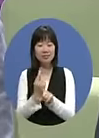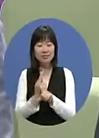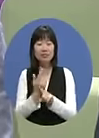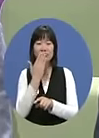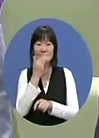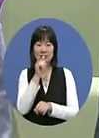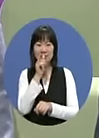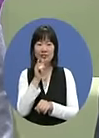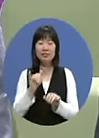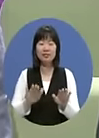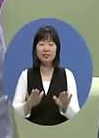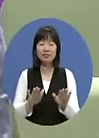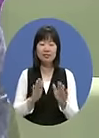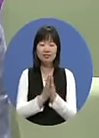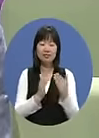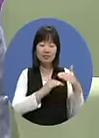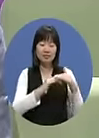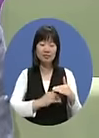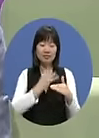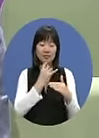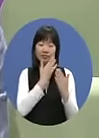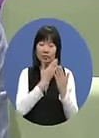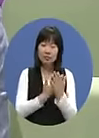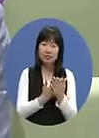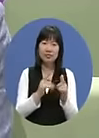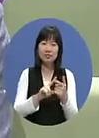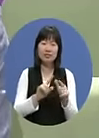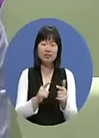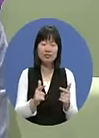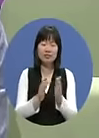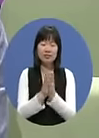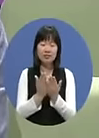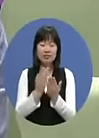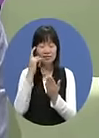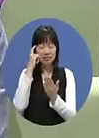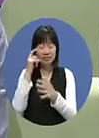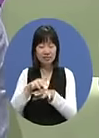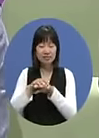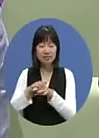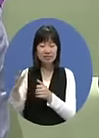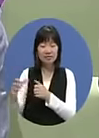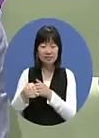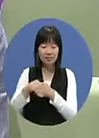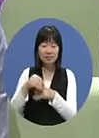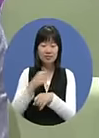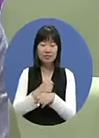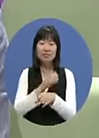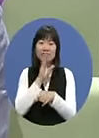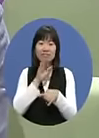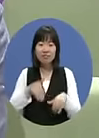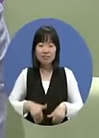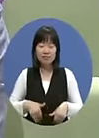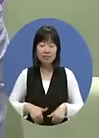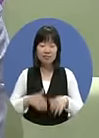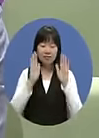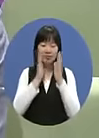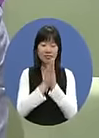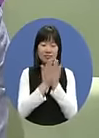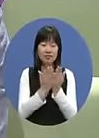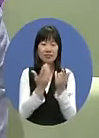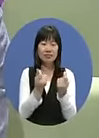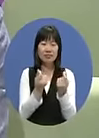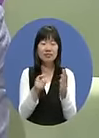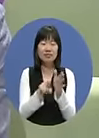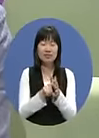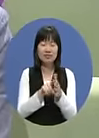시킵니다. 그렇죠. 그래서 책의 내용만이 중요한 게 아니라 그 책의 사고 체계까지 받아들이는 게 정말 필요한데 또 교과서는